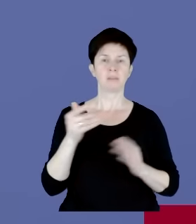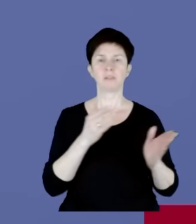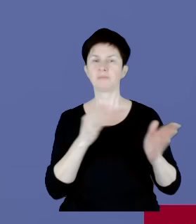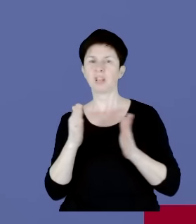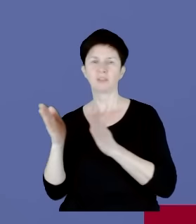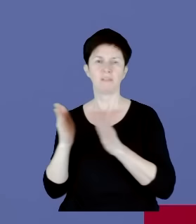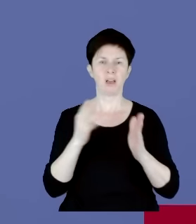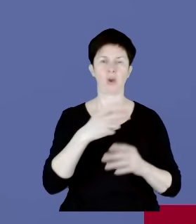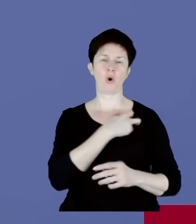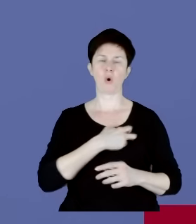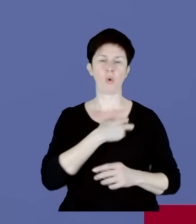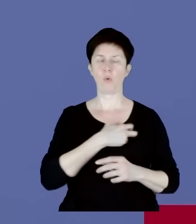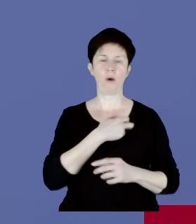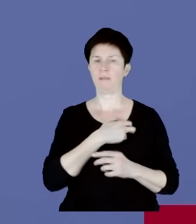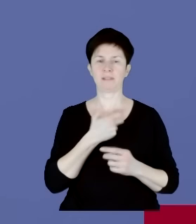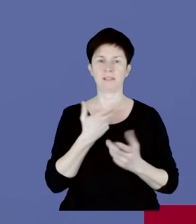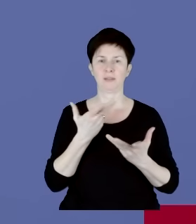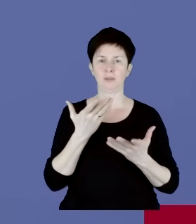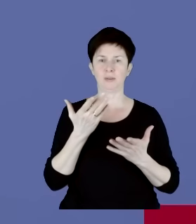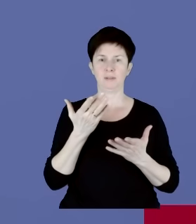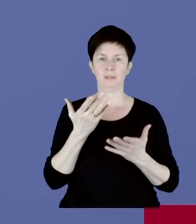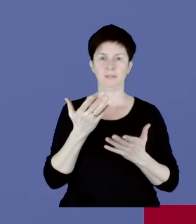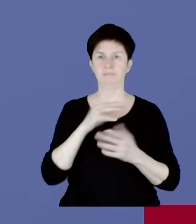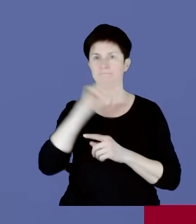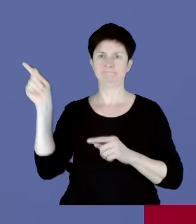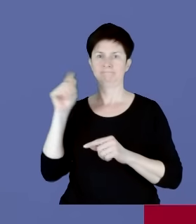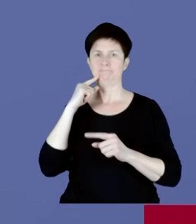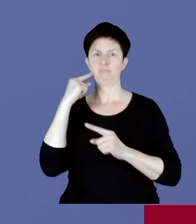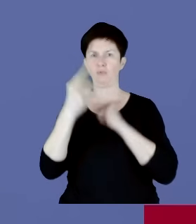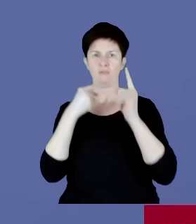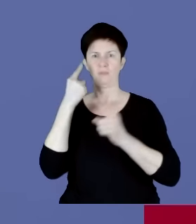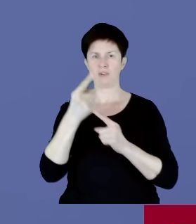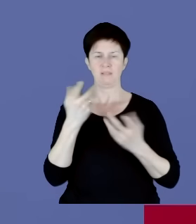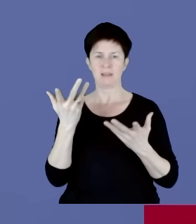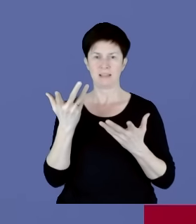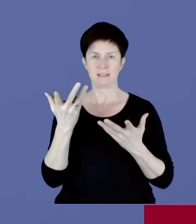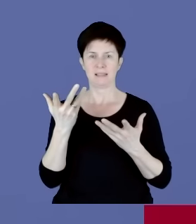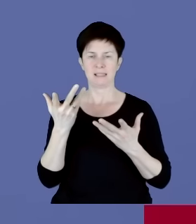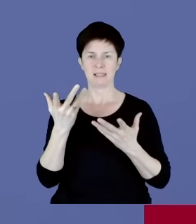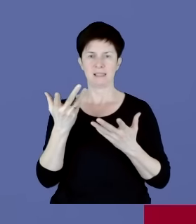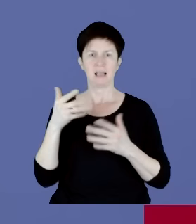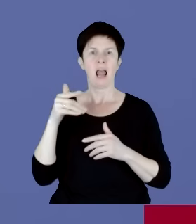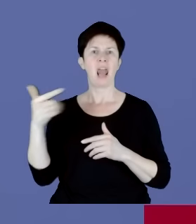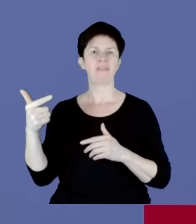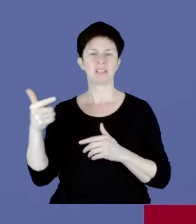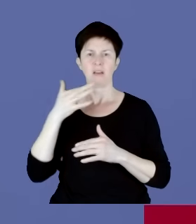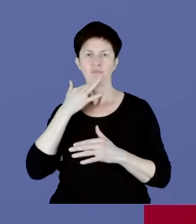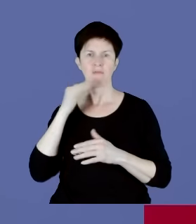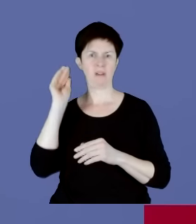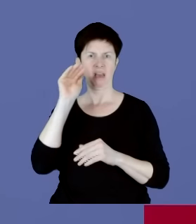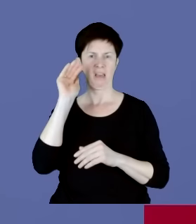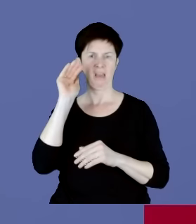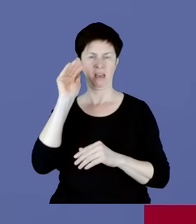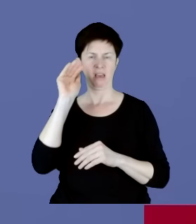też już dostaje absolutne uwagi, to delikatnie ujmę, uwagi ze strony lewicy. Ta aborcja miała być tak naprawdę w ciągu